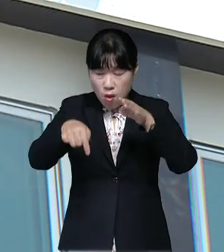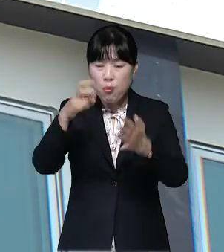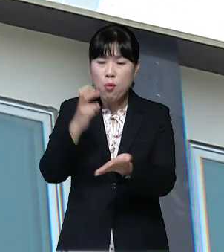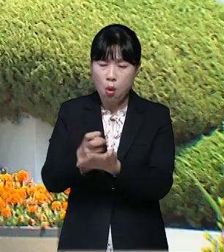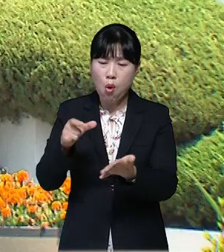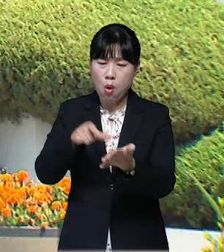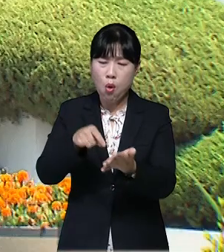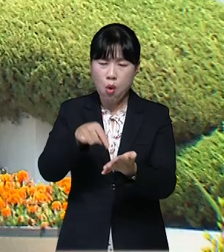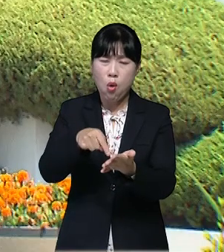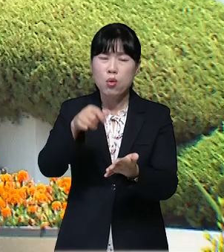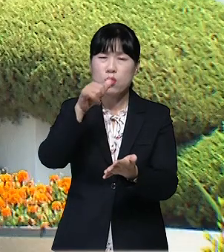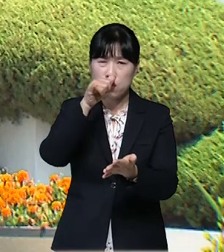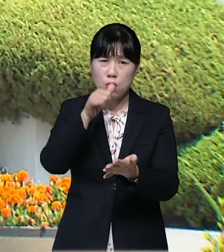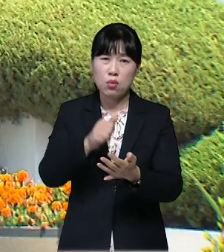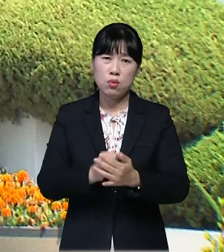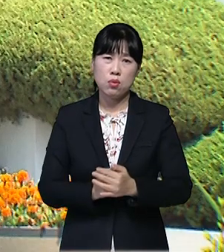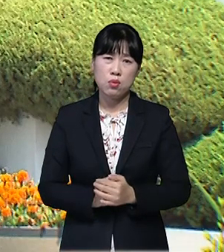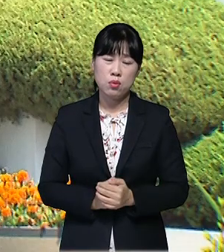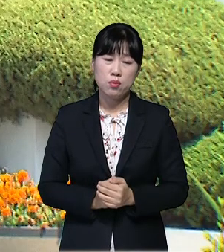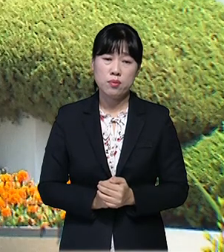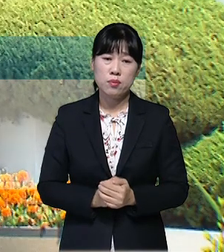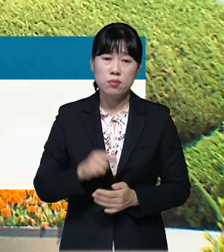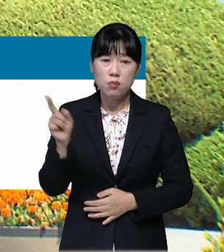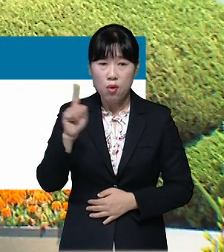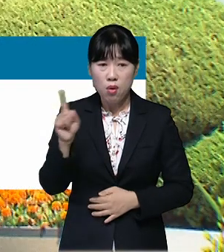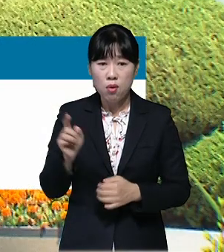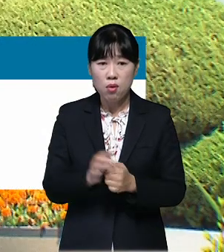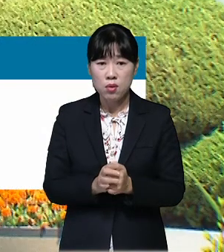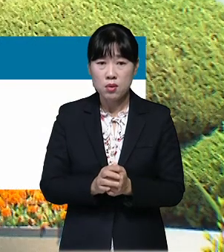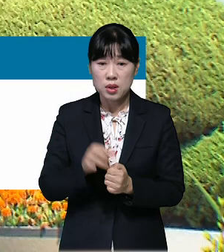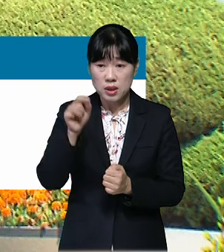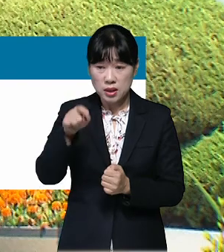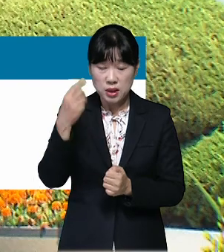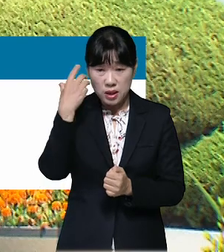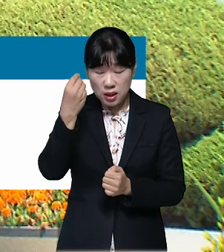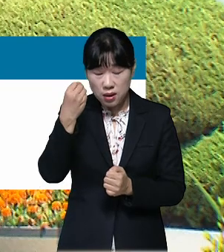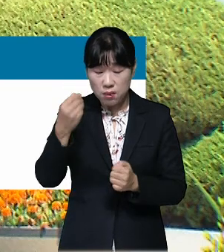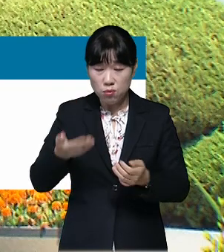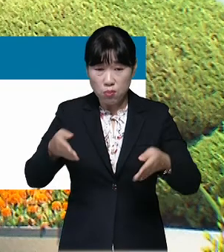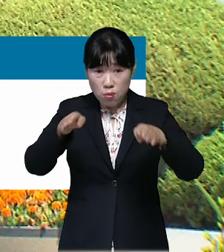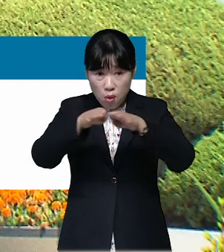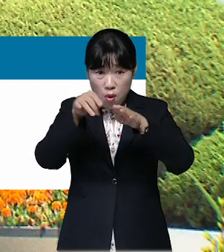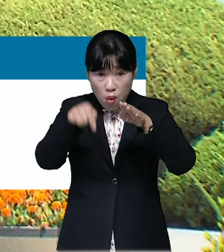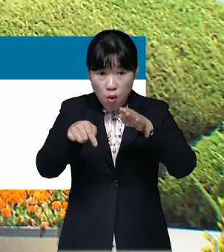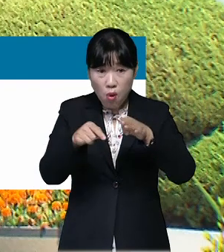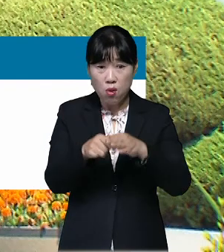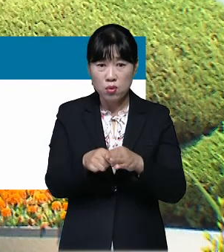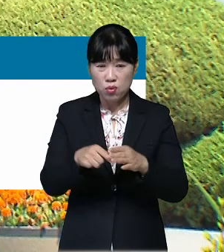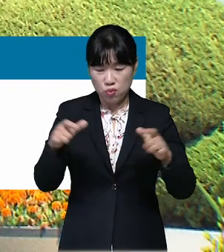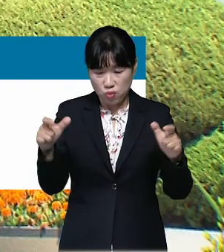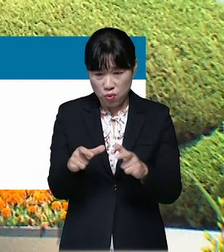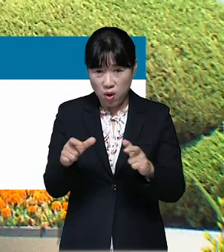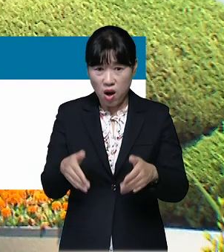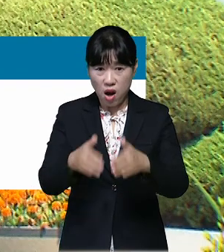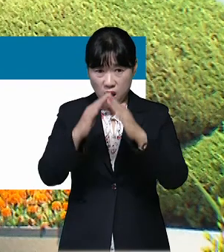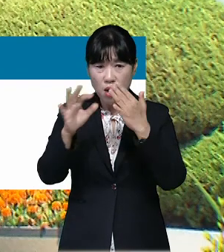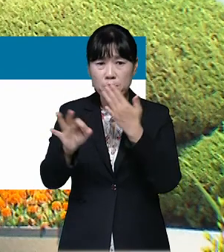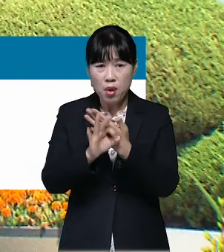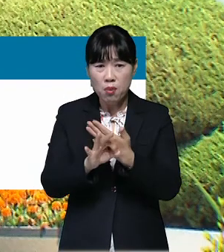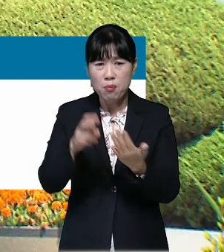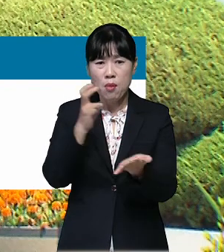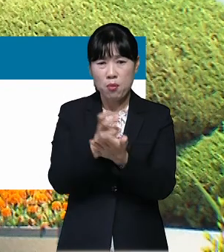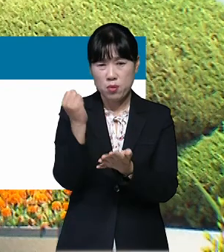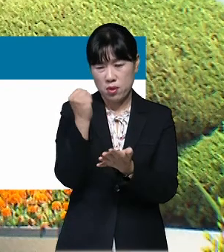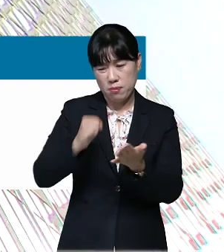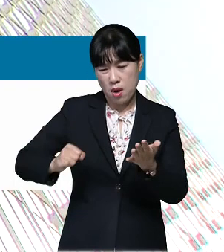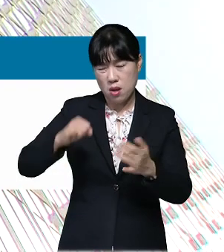입장입니다. 그것을 숙소에서 건축하거나 하세요. 이렇게 하면 그 법에 위반되는 행위를